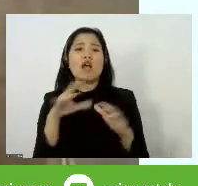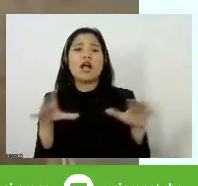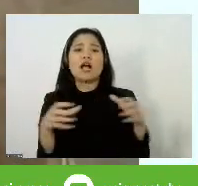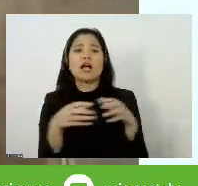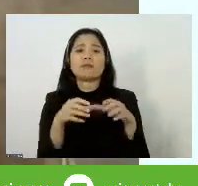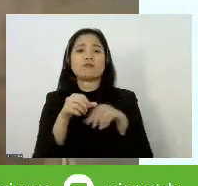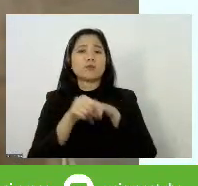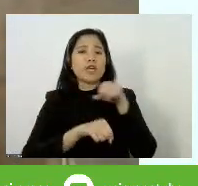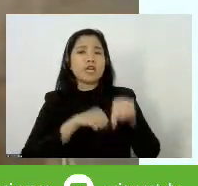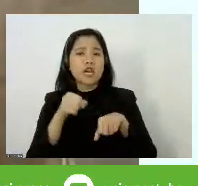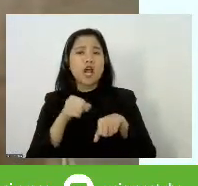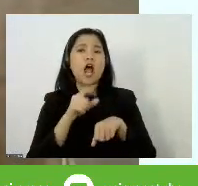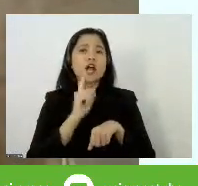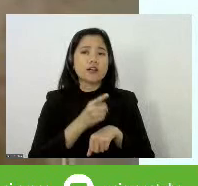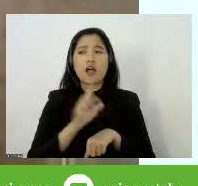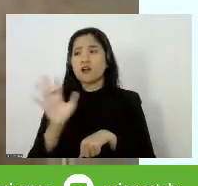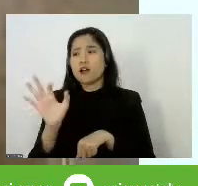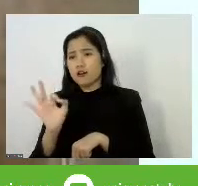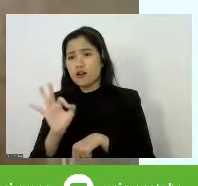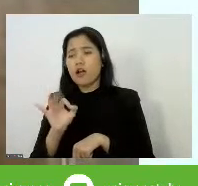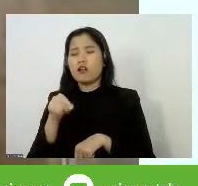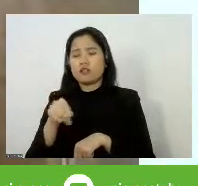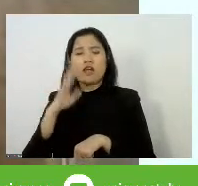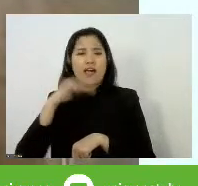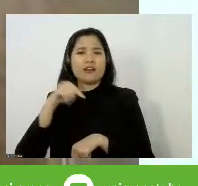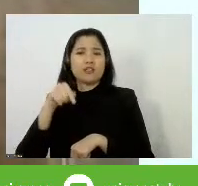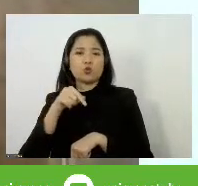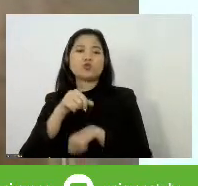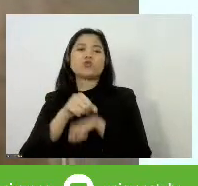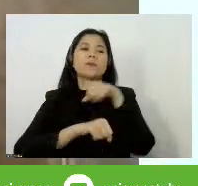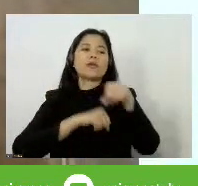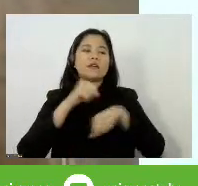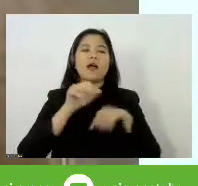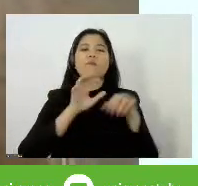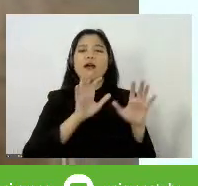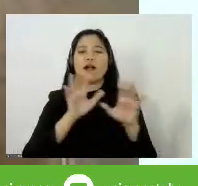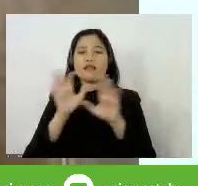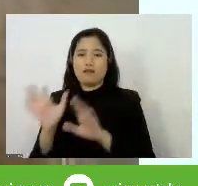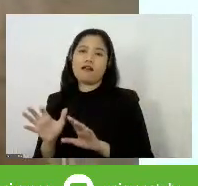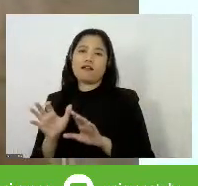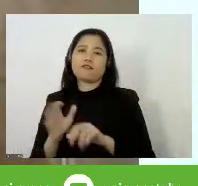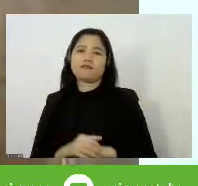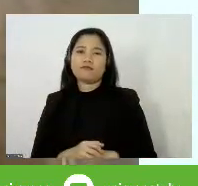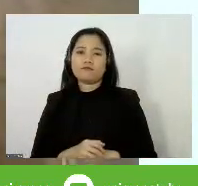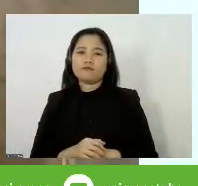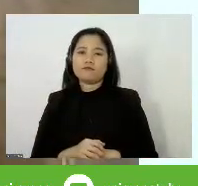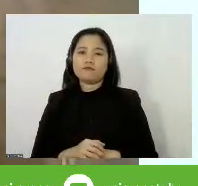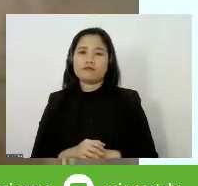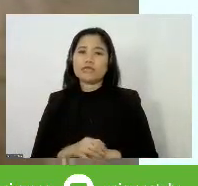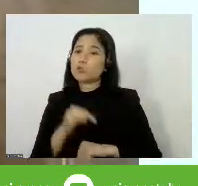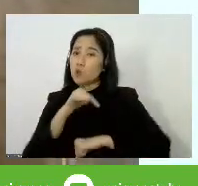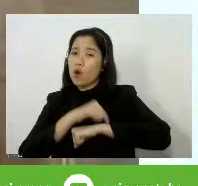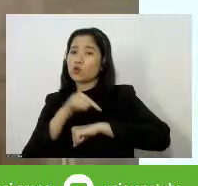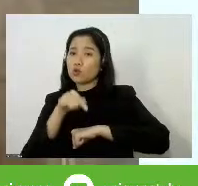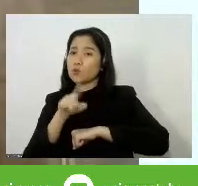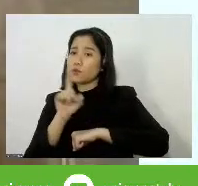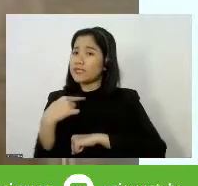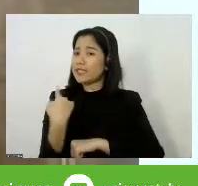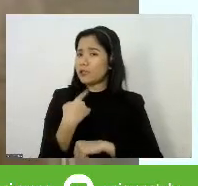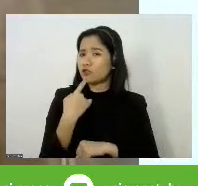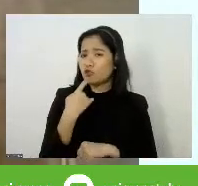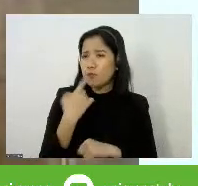Ayo pada hari itu kita lebih banyak naik sepeda daripada kendaraan bermotor kita ya momentum itu kita coba